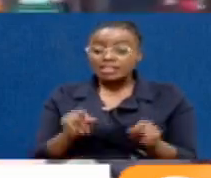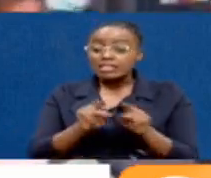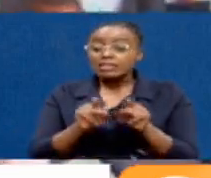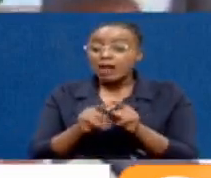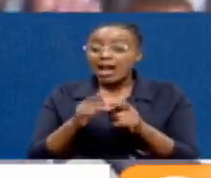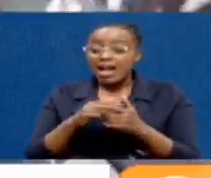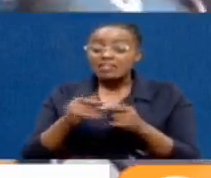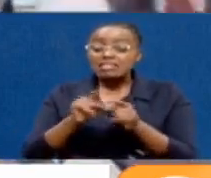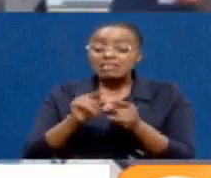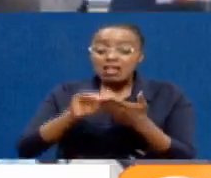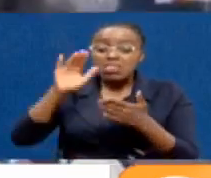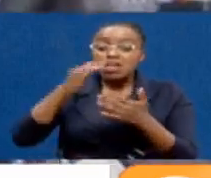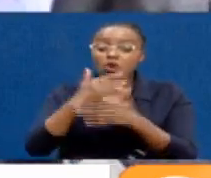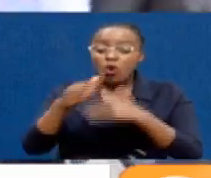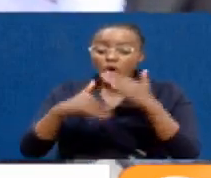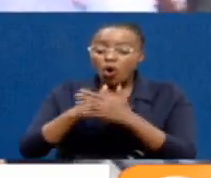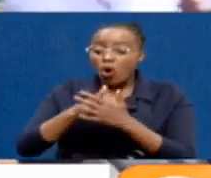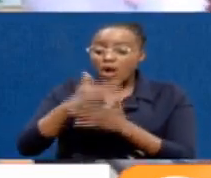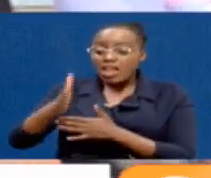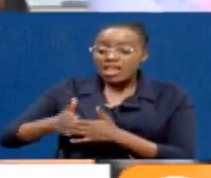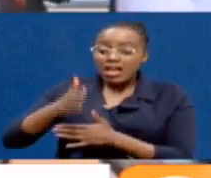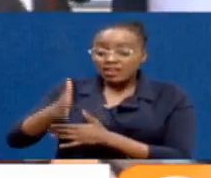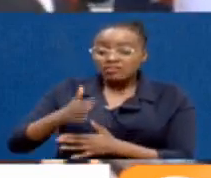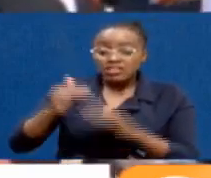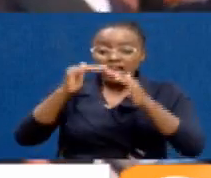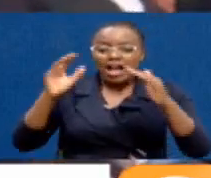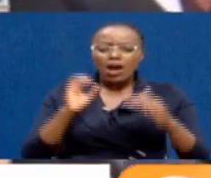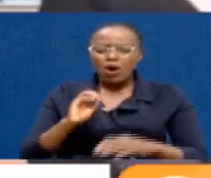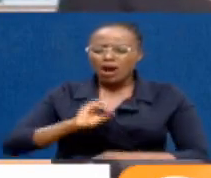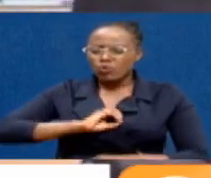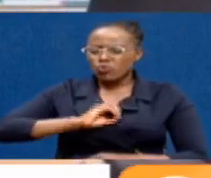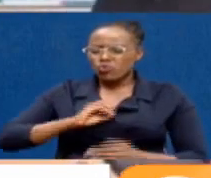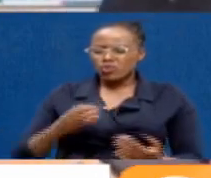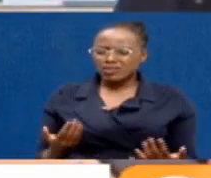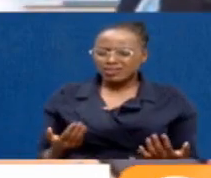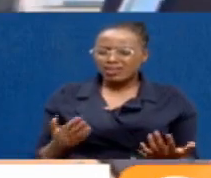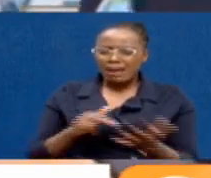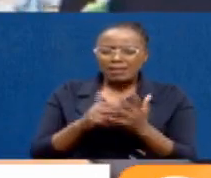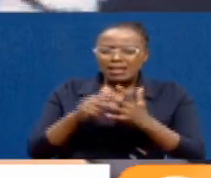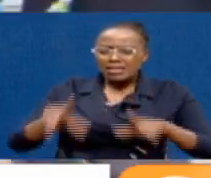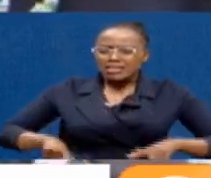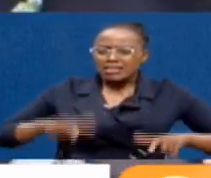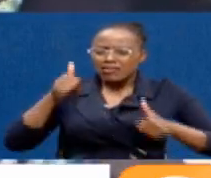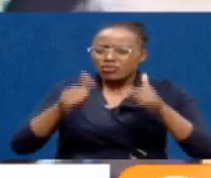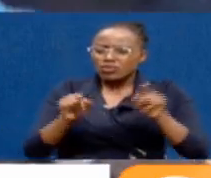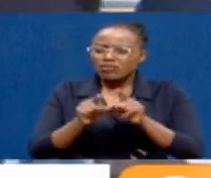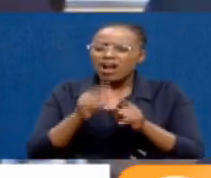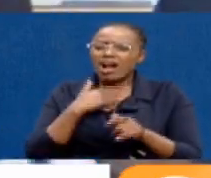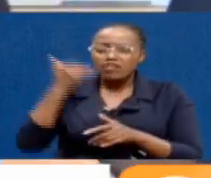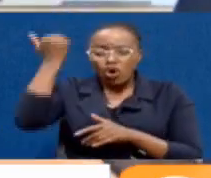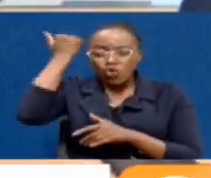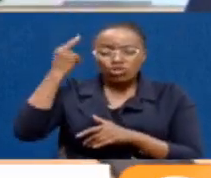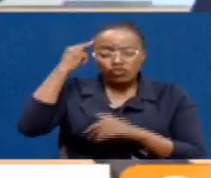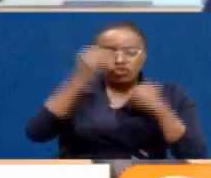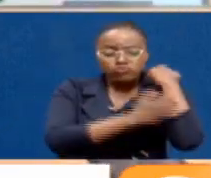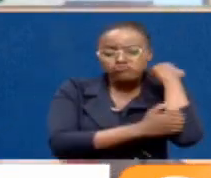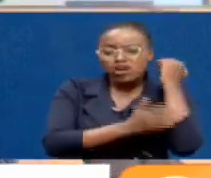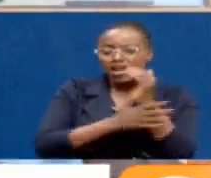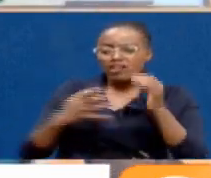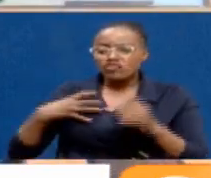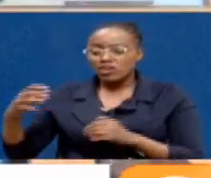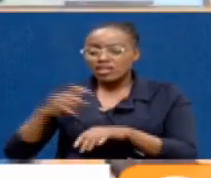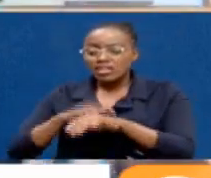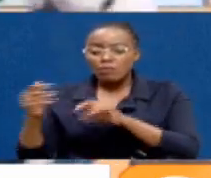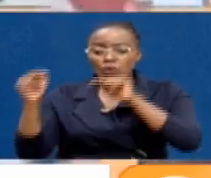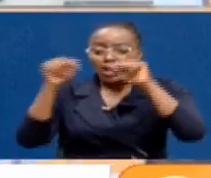exaggerate, wanasema nyumba zote za Ivasha ni zetu. Hii ni maisha gani tunapitia? So inatakana na basi kukuwa na koti ya maskini na tajiri.